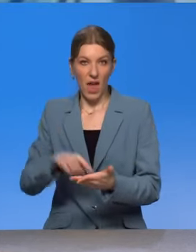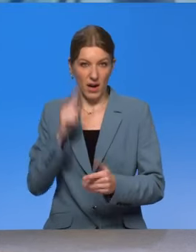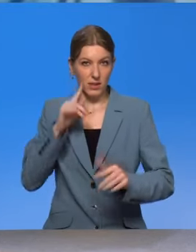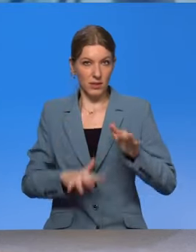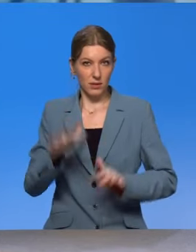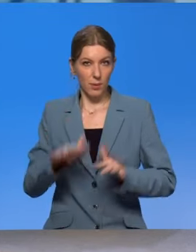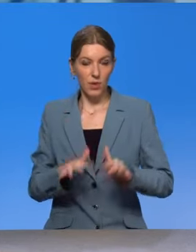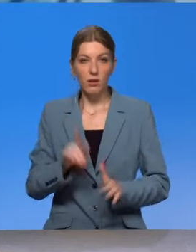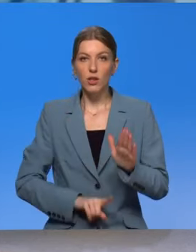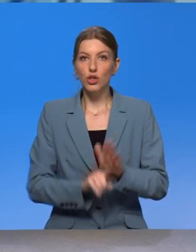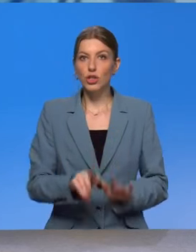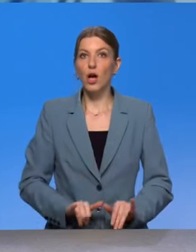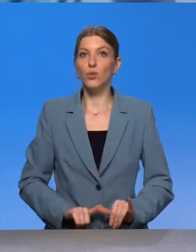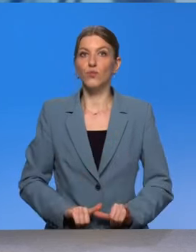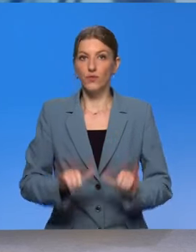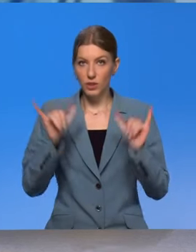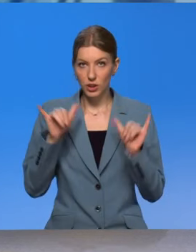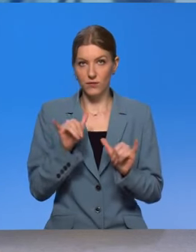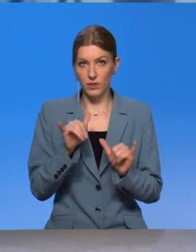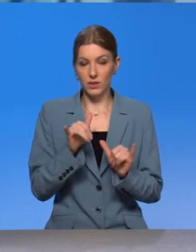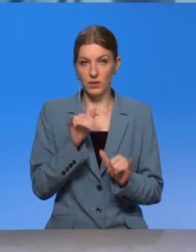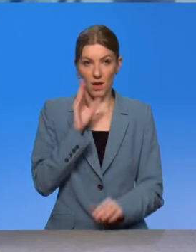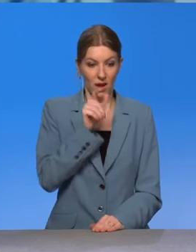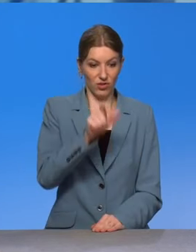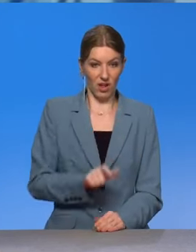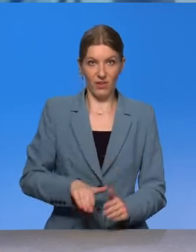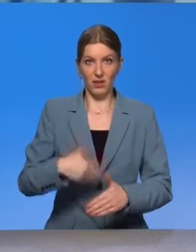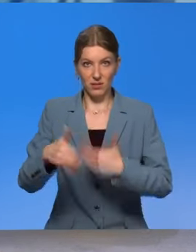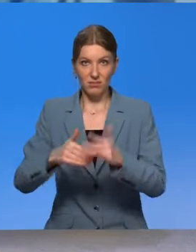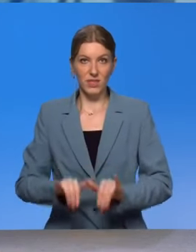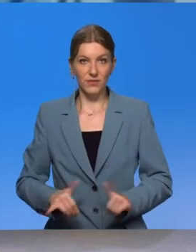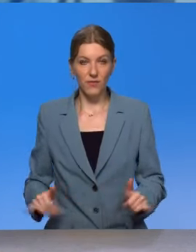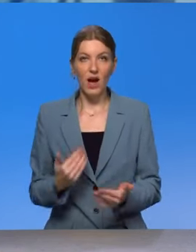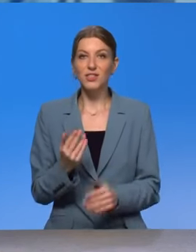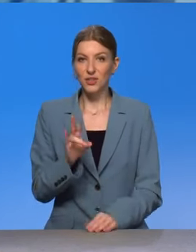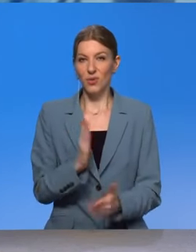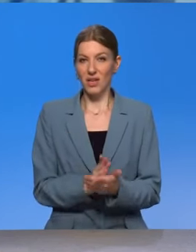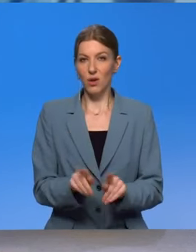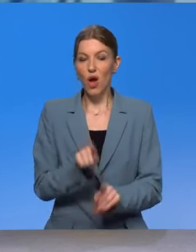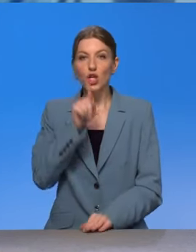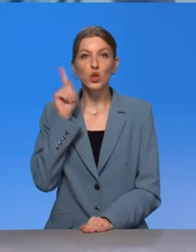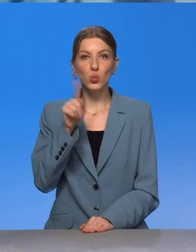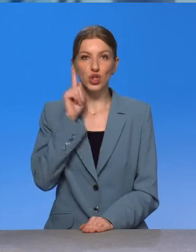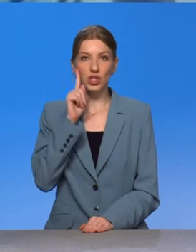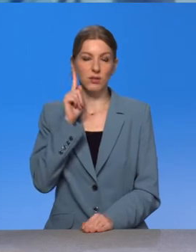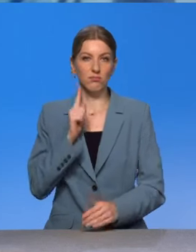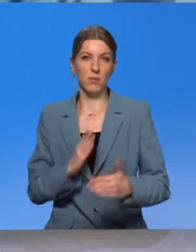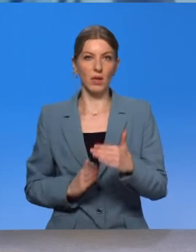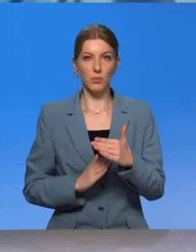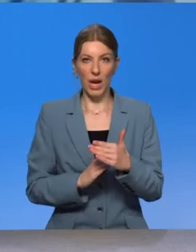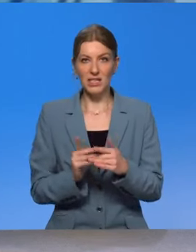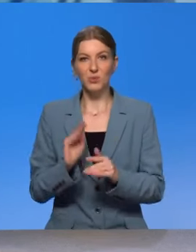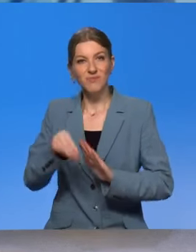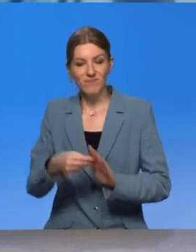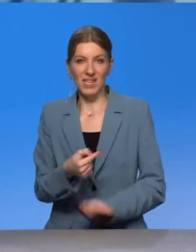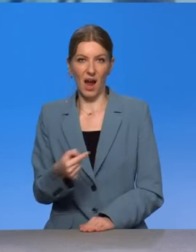мере взросления человека, как это ни парадоксально, хотя юношеский максимализм, да, он тут вот оборачивается оборотной, другой стороной, негативной стороной.